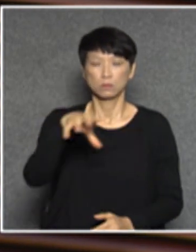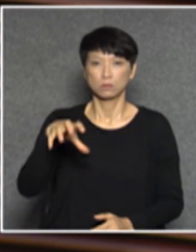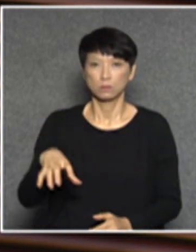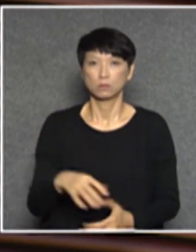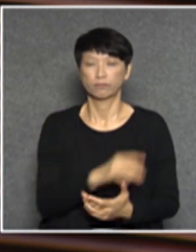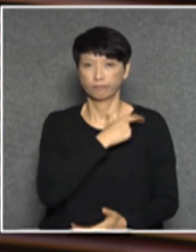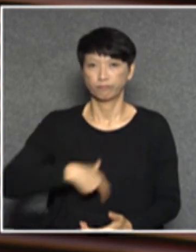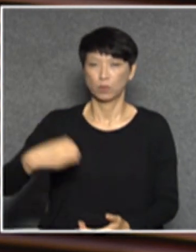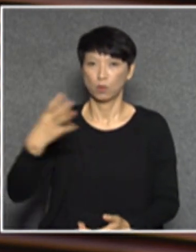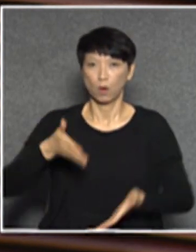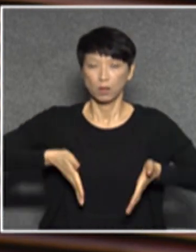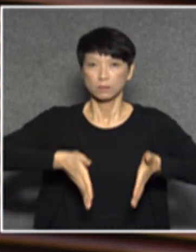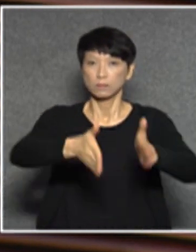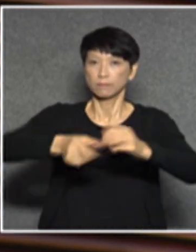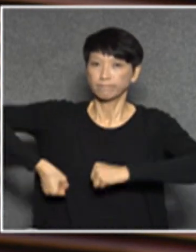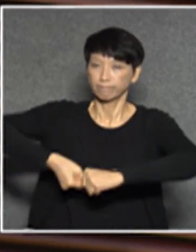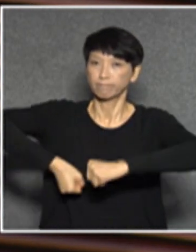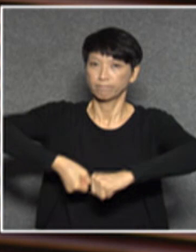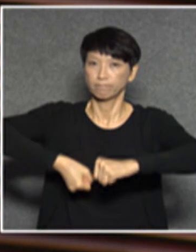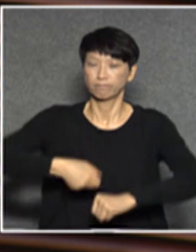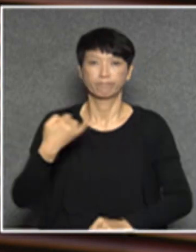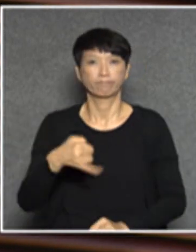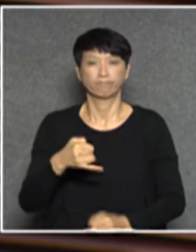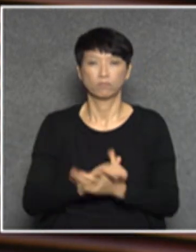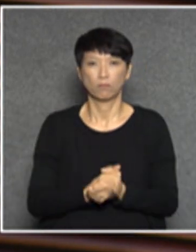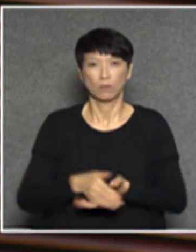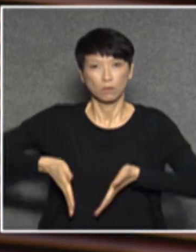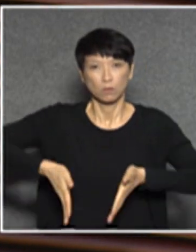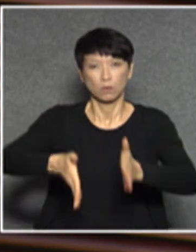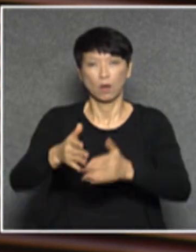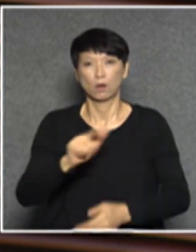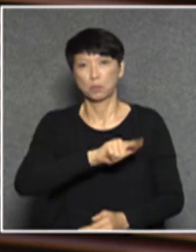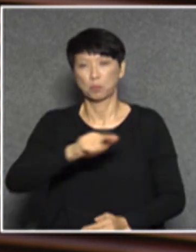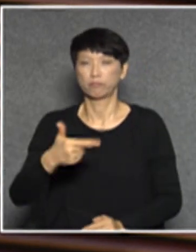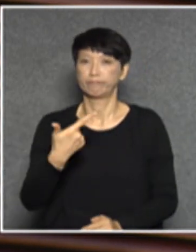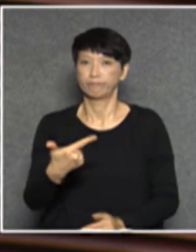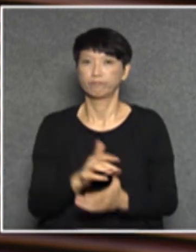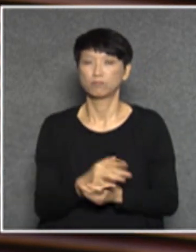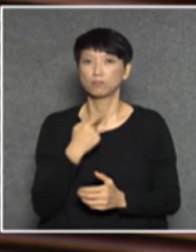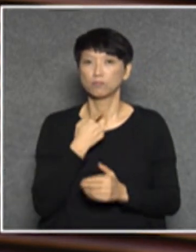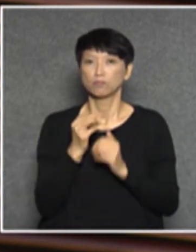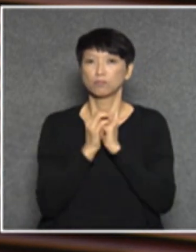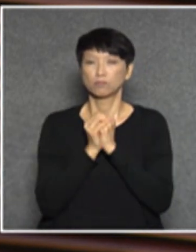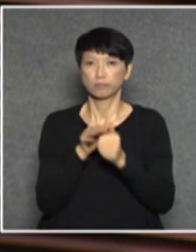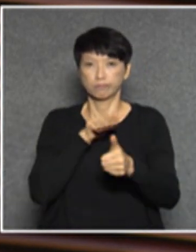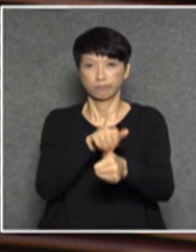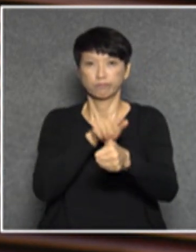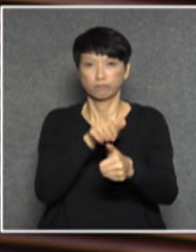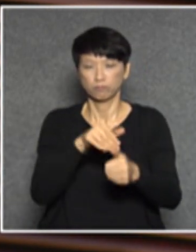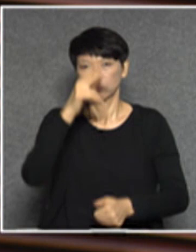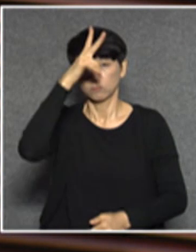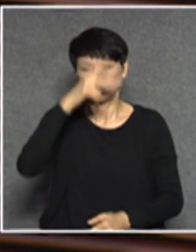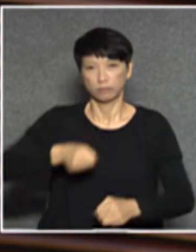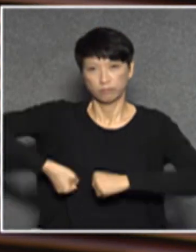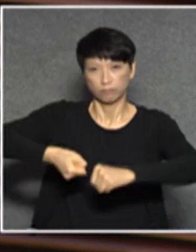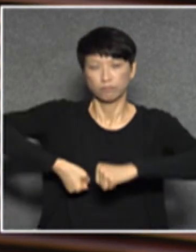間街道清潔是做得不好的，街道是污糟了，要求我們督促特區政府搞好衛生、做好清潔，